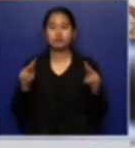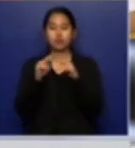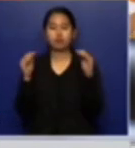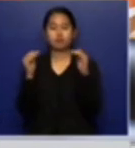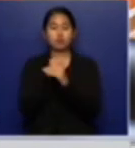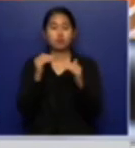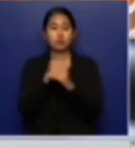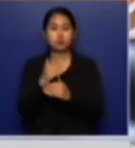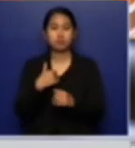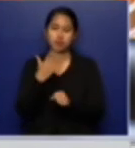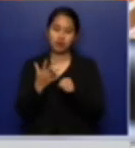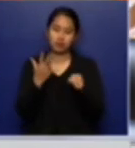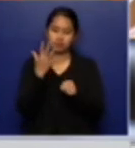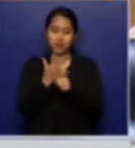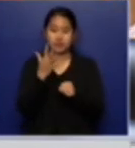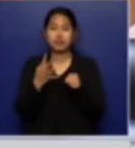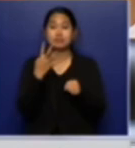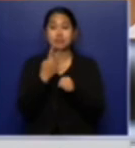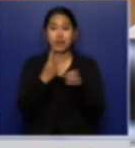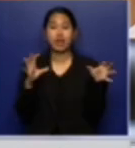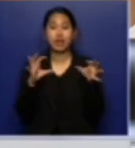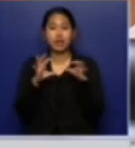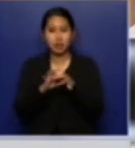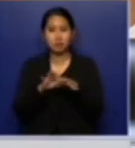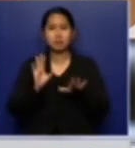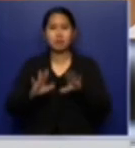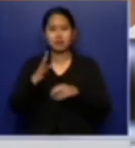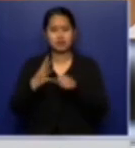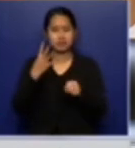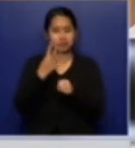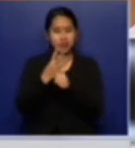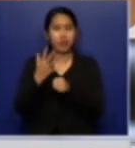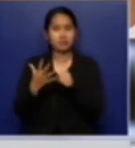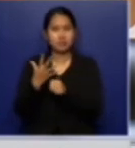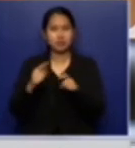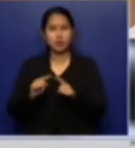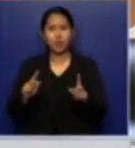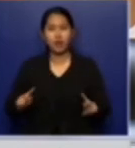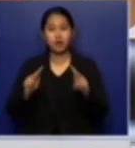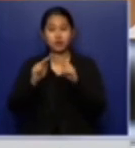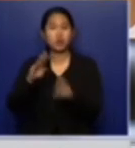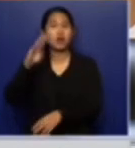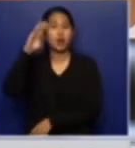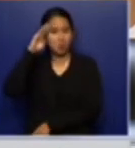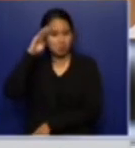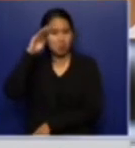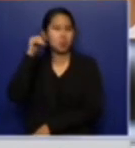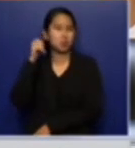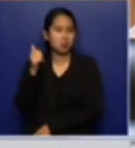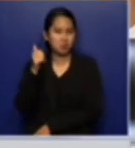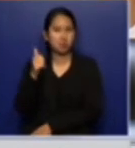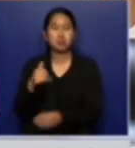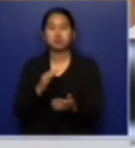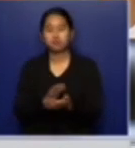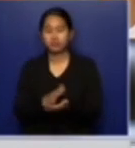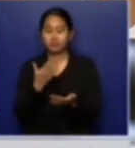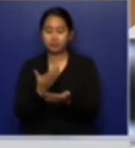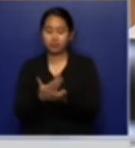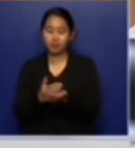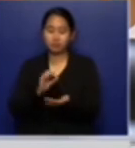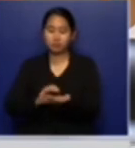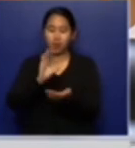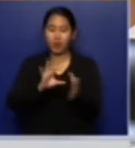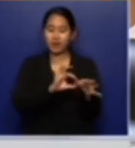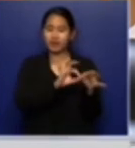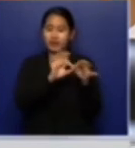5ปีหรือ4ปีส่วนมากก็ผูกพัน4ปีกลาโหมเก่งนะทำเยอะจ่ายอยากได้เยอะผูกไว้6ปี